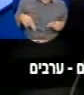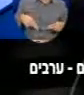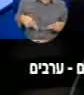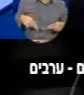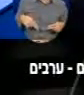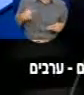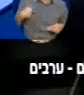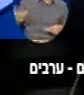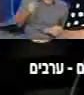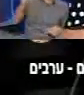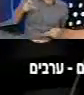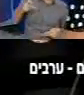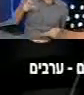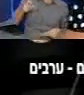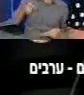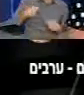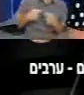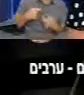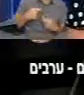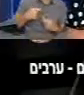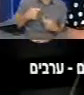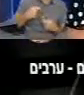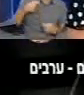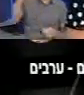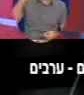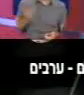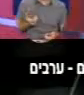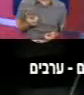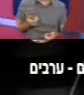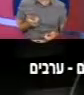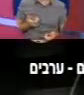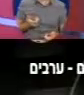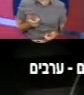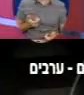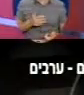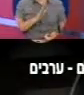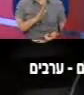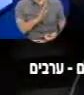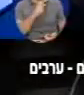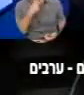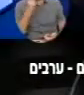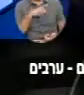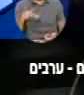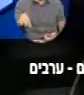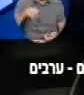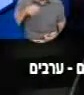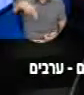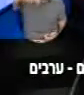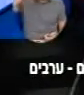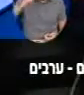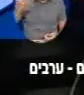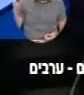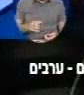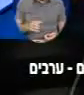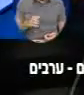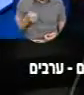בלהעסיק רוקח ערבי. מעסיקים אחרי... לקחת את הסיכון בלהעסיק רוקח ערבי. אפילו המשפט הזה לבדו אני לא יכולה להיות יותר. נכון,